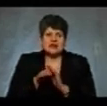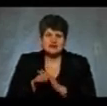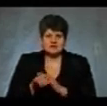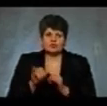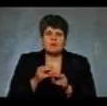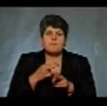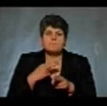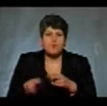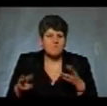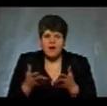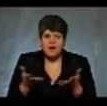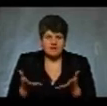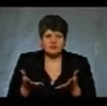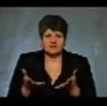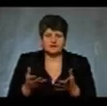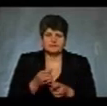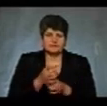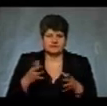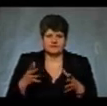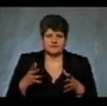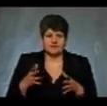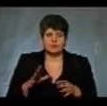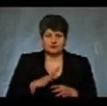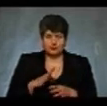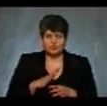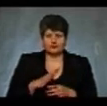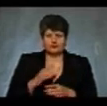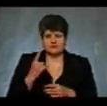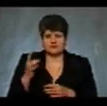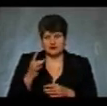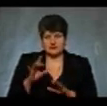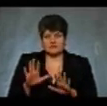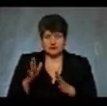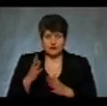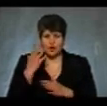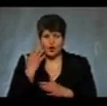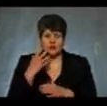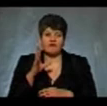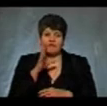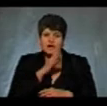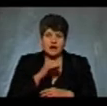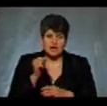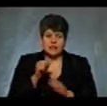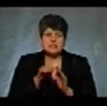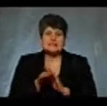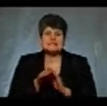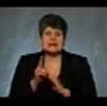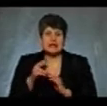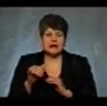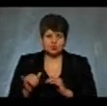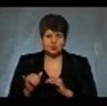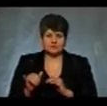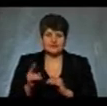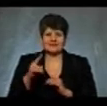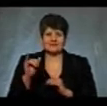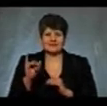пропали боєприпаси. В ніч гніву у нас був випадок, коли вкрали зі складу